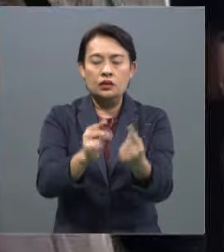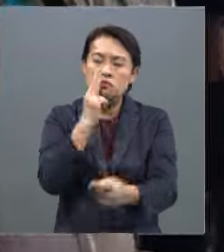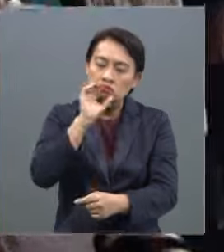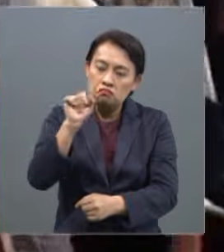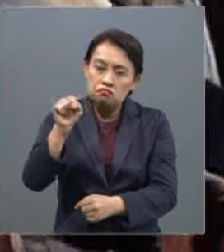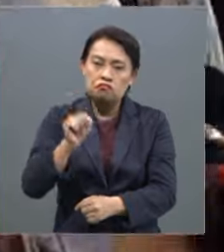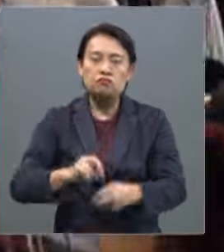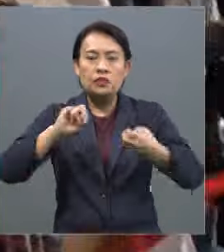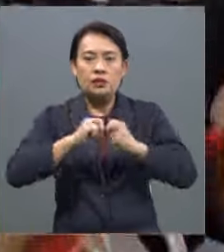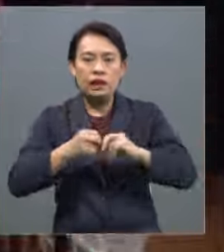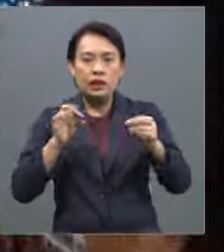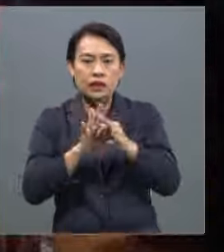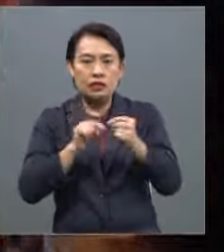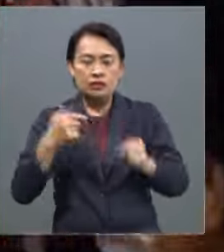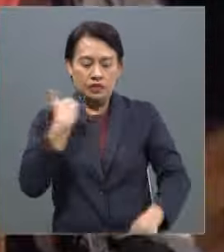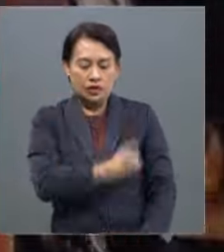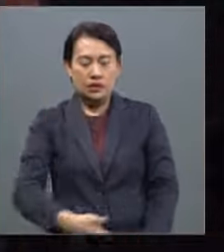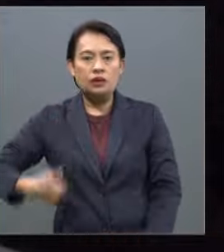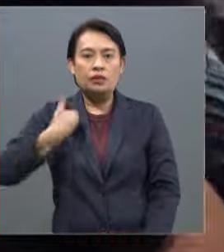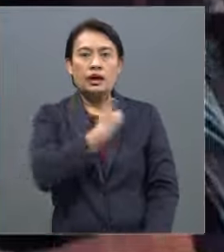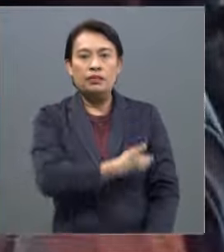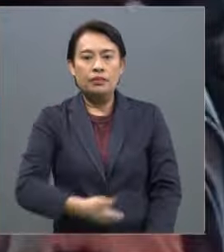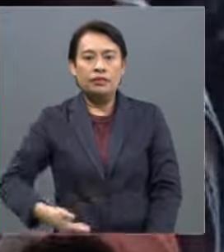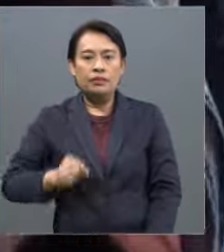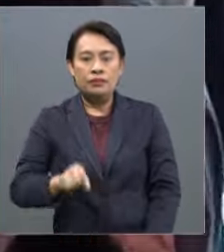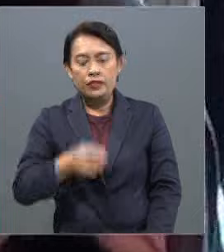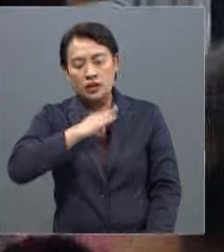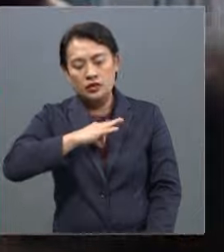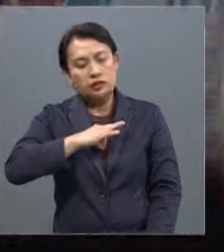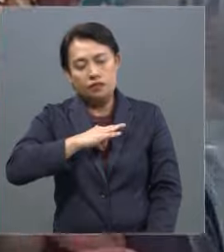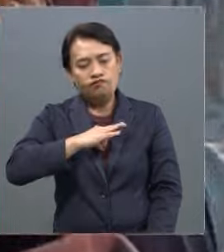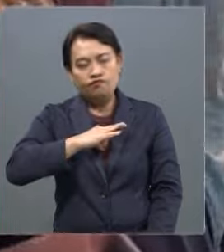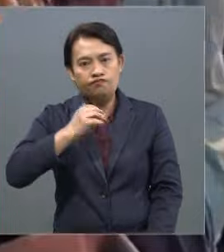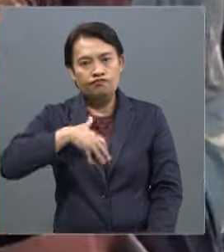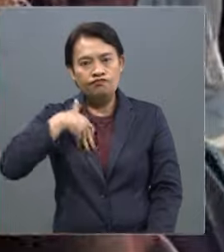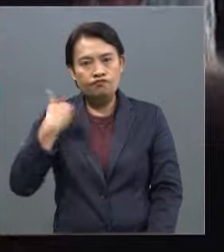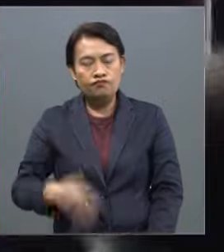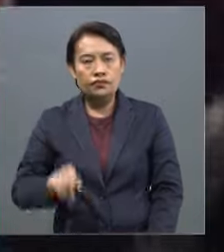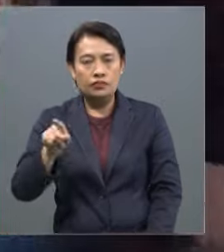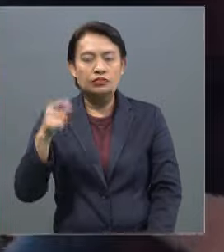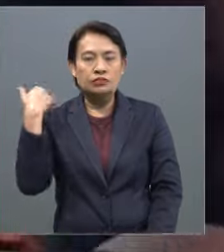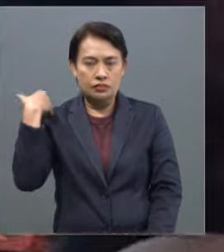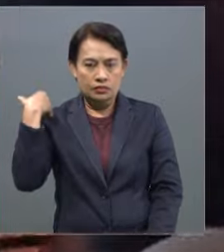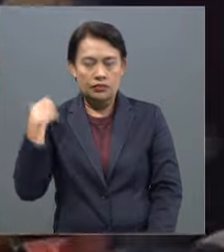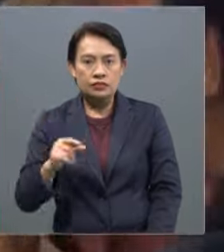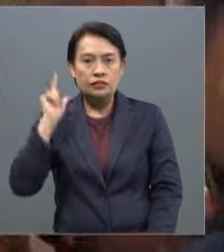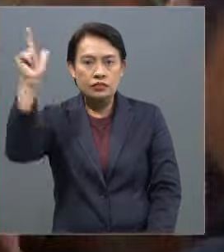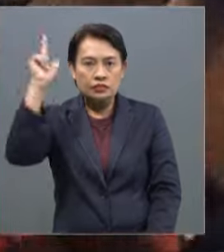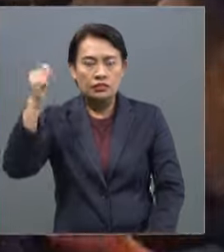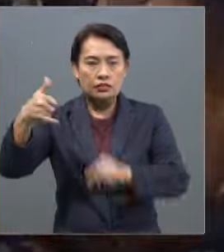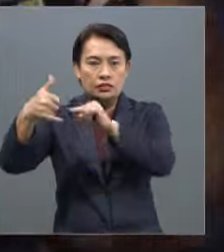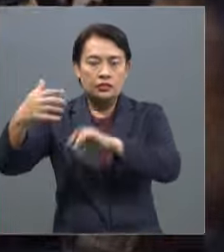มาอย่างเรื่องปัญหาสุขภาภาพเนี่ยนะคะก็ทำให้ยังมีความคาใจในเรื่องนี้แต่ก็ยอมรับว่าคุณทักษิณเองก็เป็นผู้มี